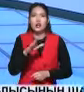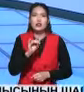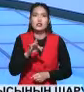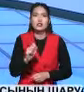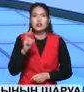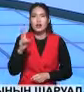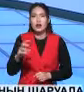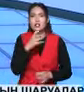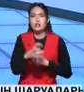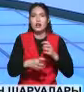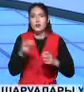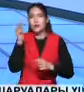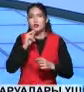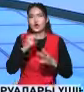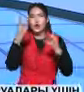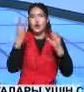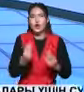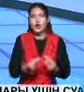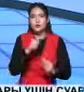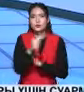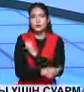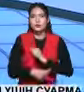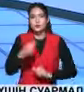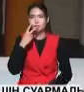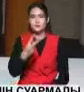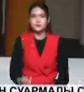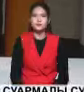Қайрат халықаралық шай күніне байланысты бейне материал әзірледі.